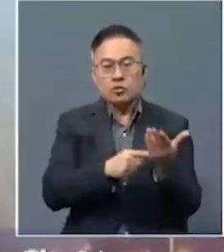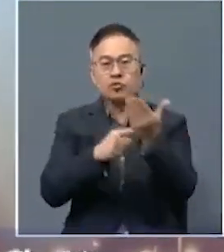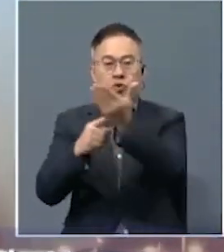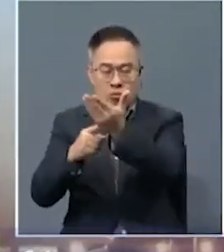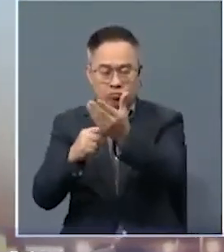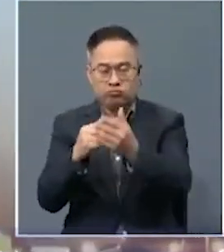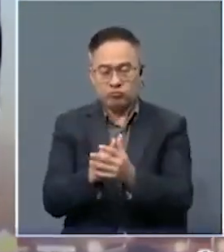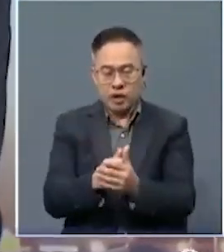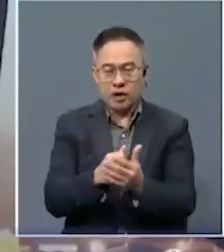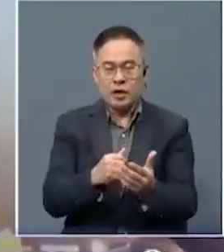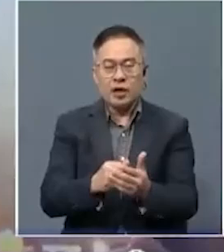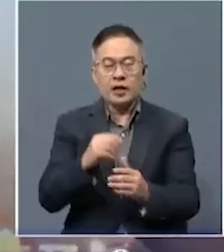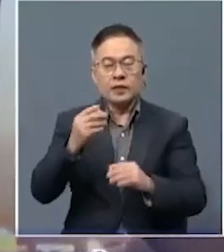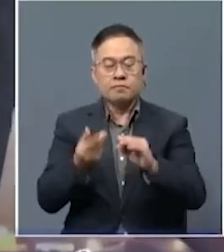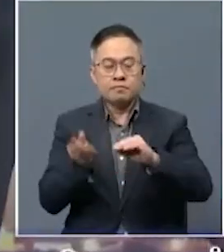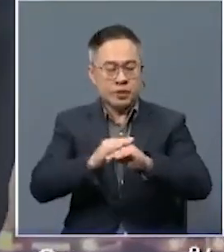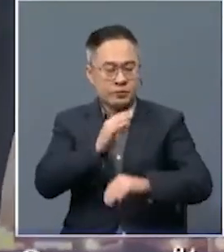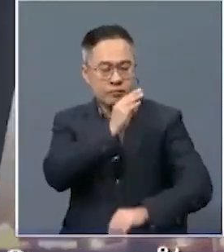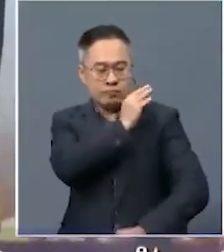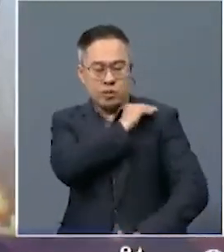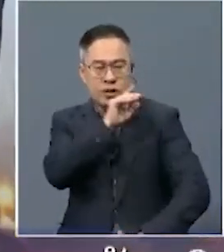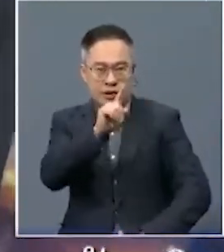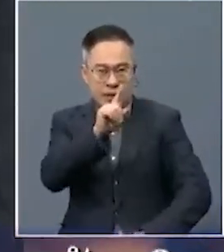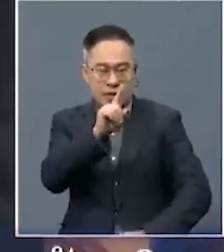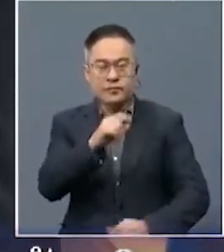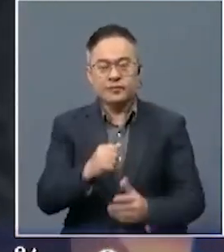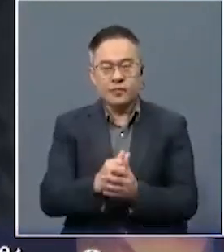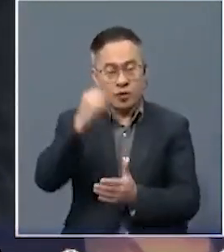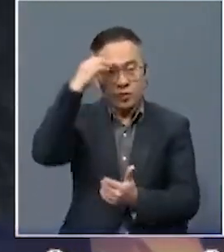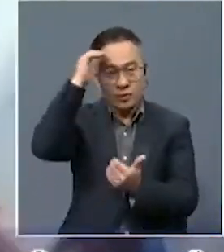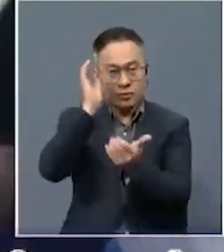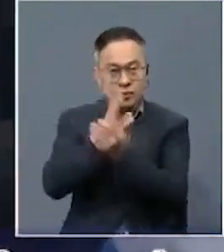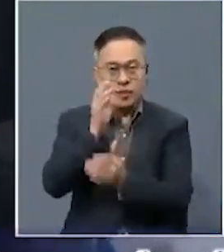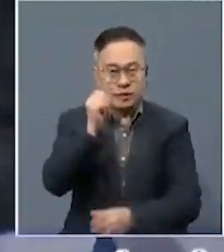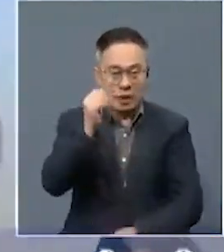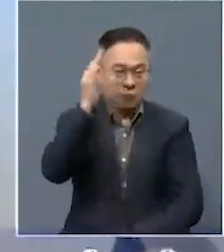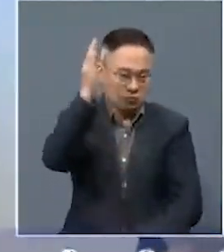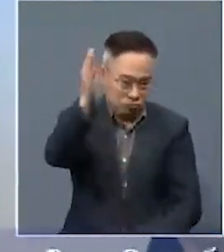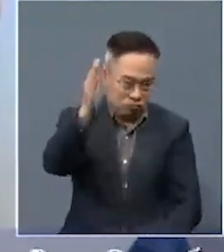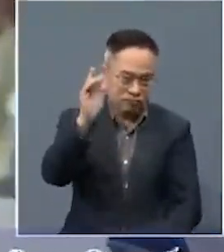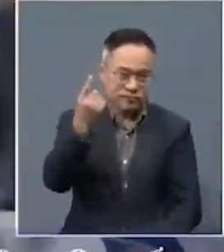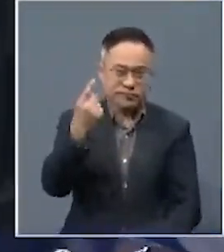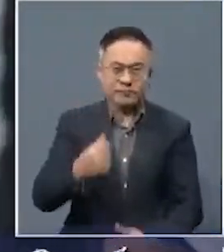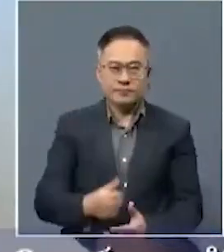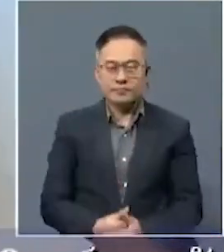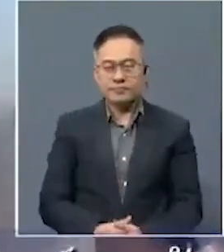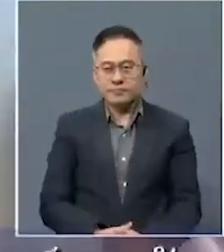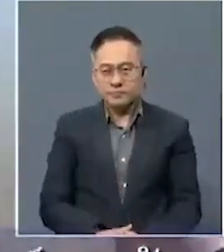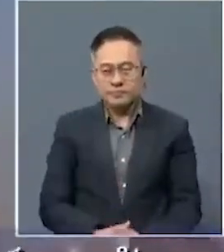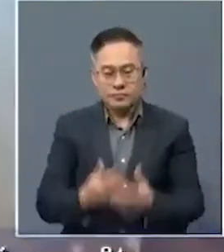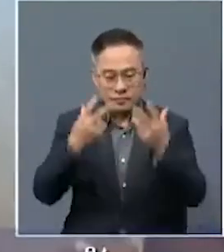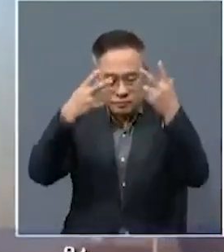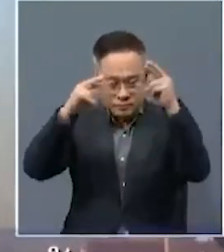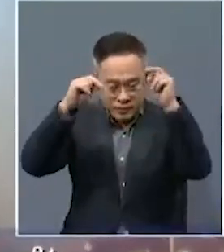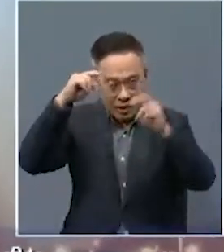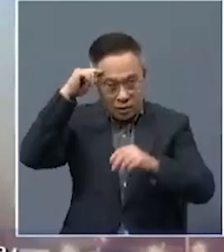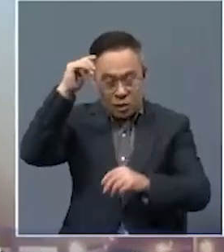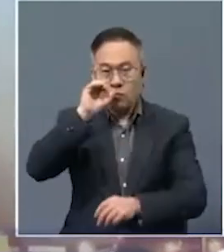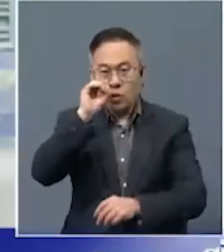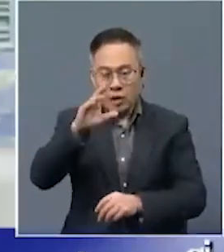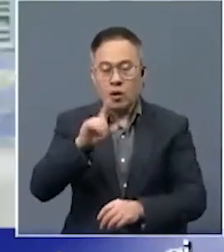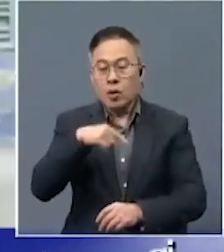ชื่อเพื่อเข้ารับการแต่งตั้งเป็นข้าราชการตำรวจชั้นสัญญาบัตรต่อไปท่านนายกก็บอกแล้วว่ามีนโยบายอยู่